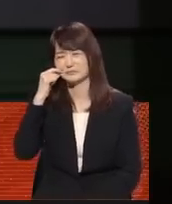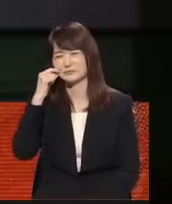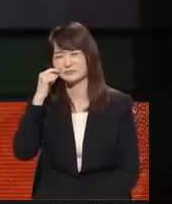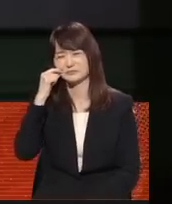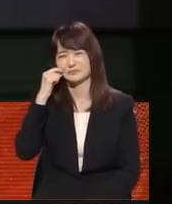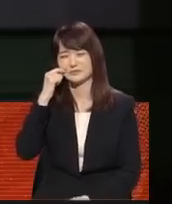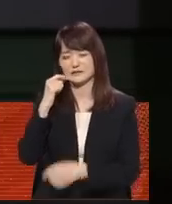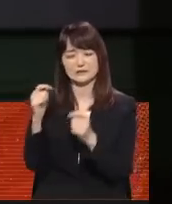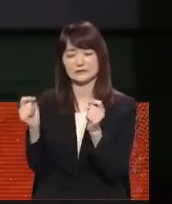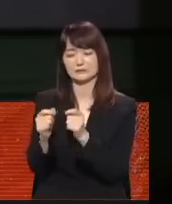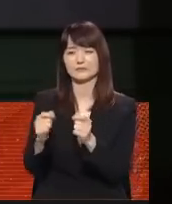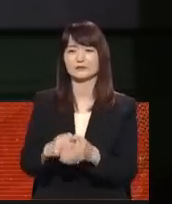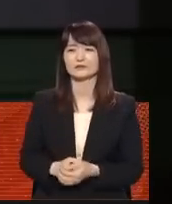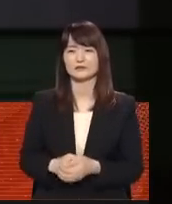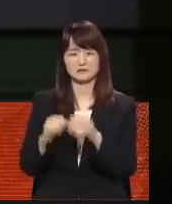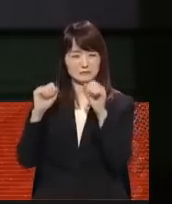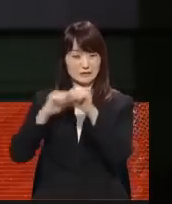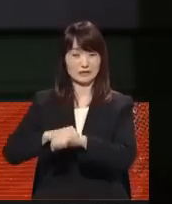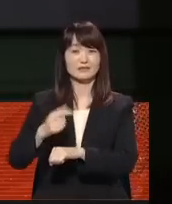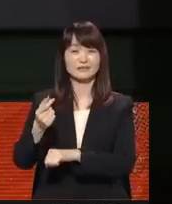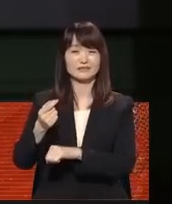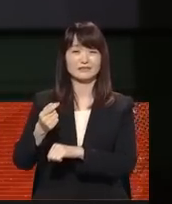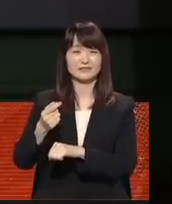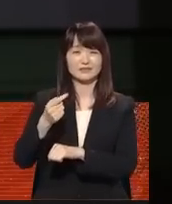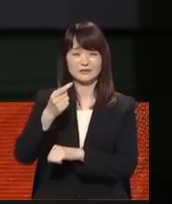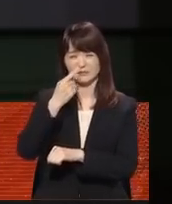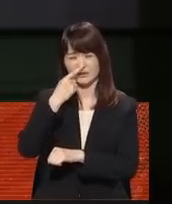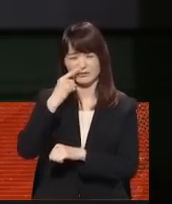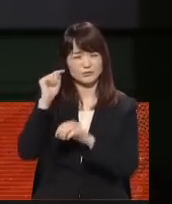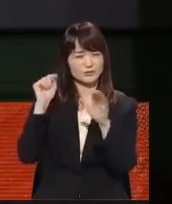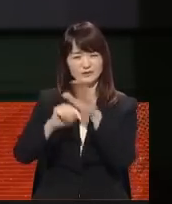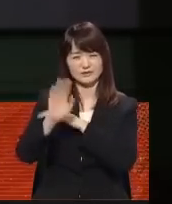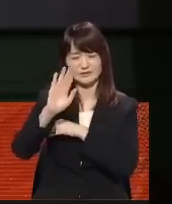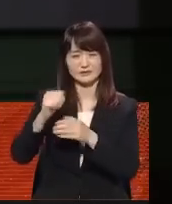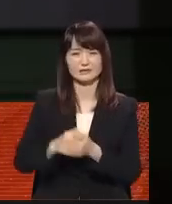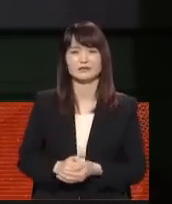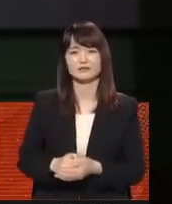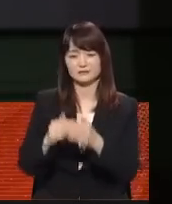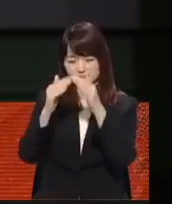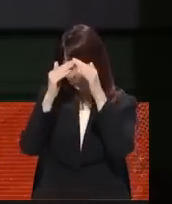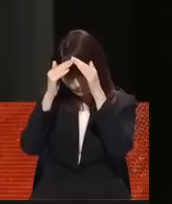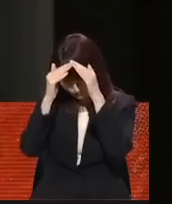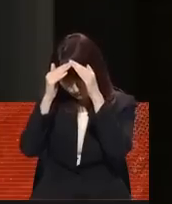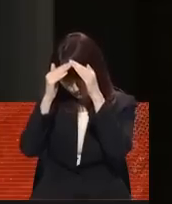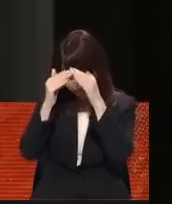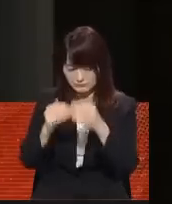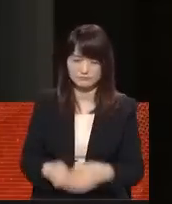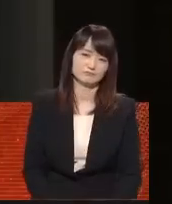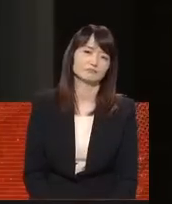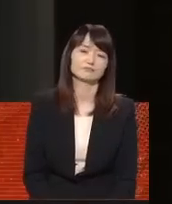간다 라면서이 망할 것 같아서 안 하겠다고 또다시 집에 틀어박히게 됐습니다